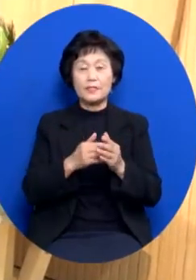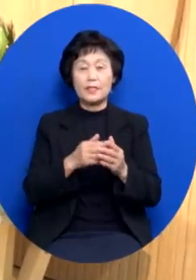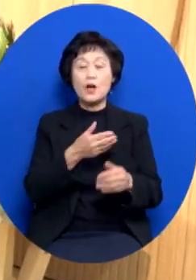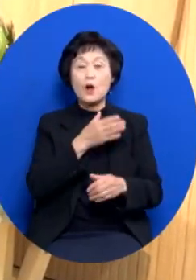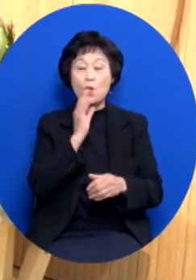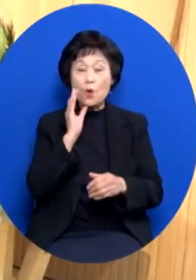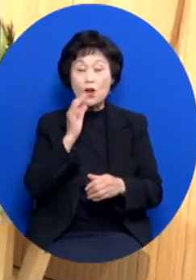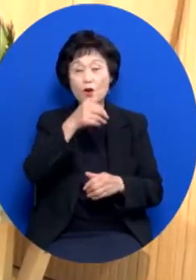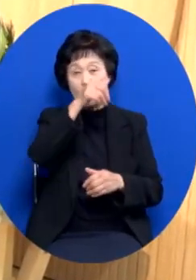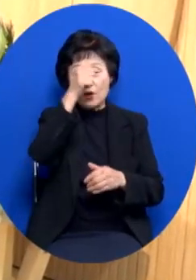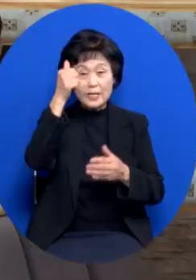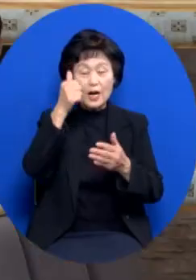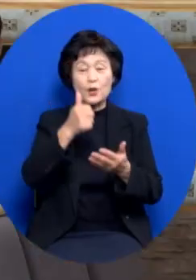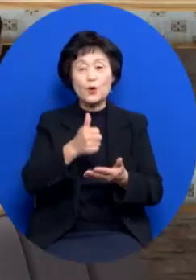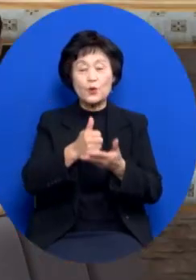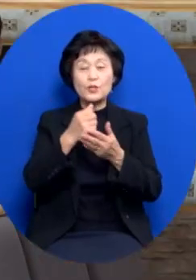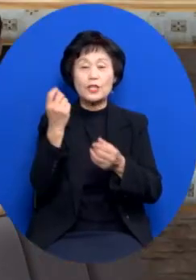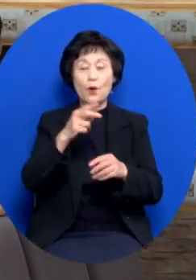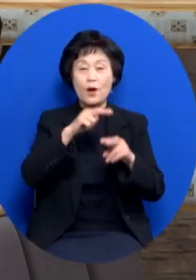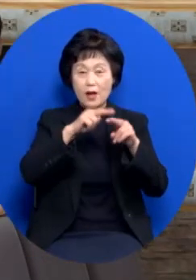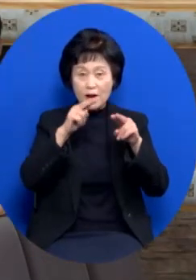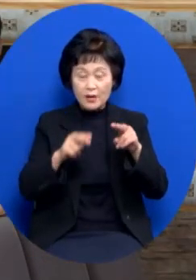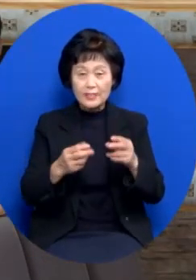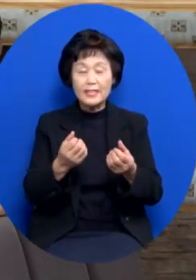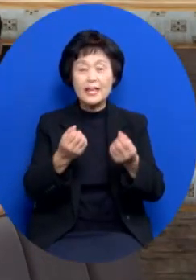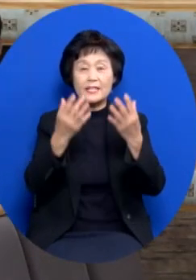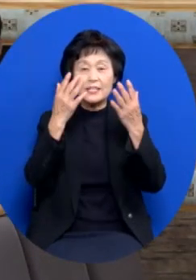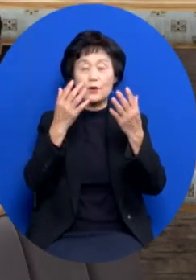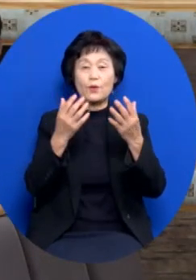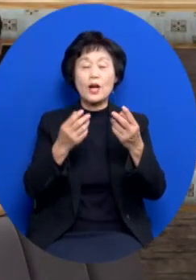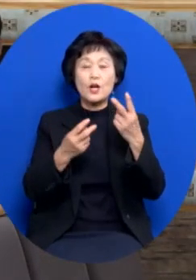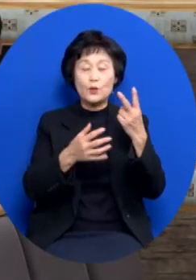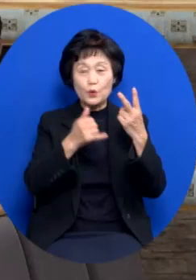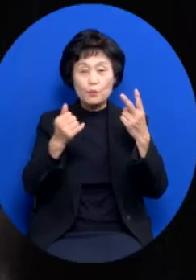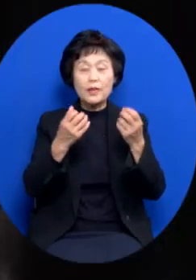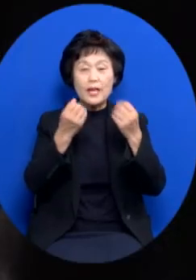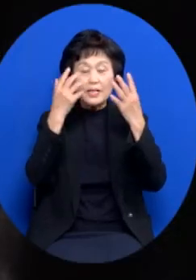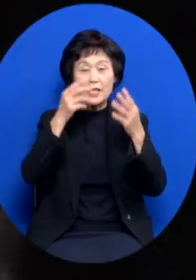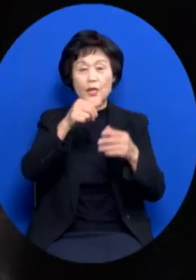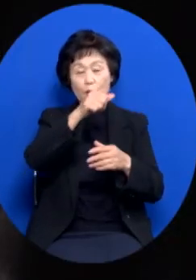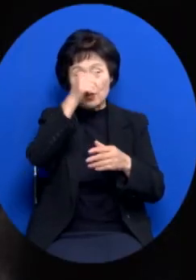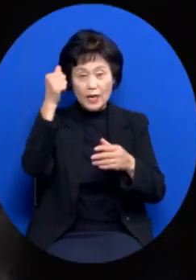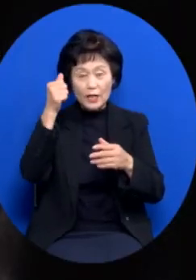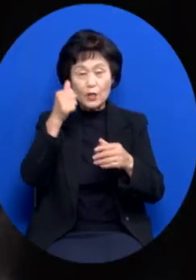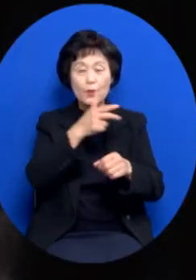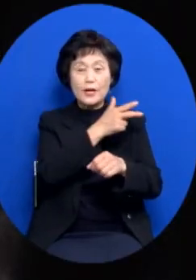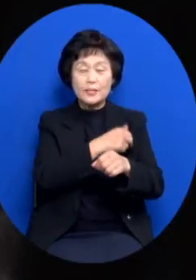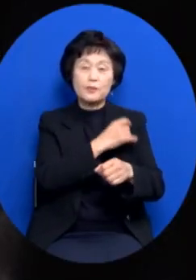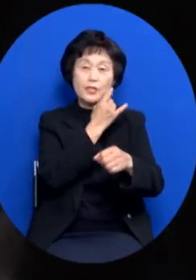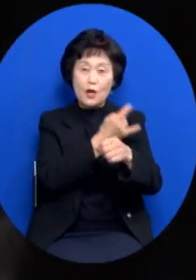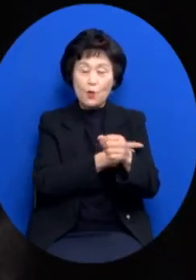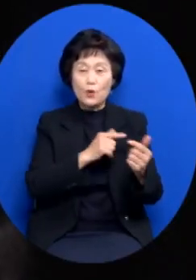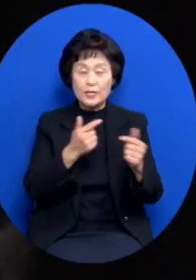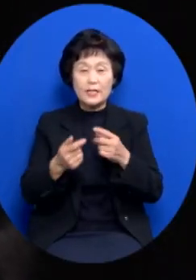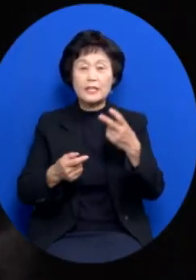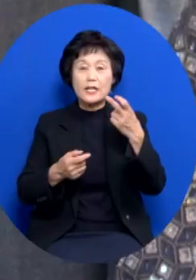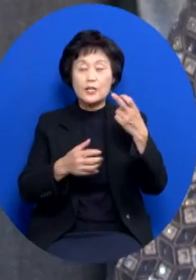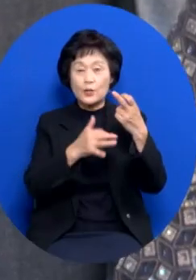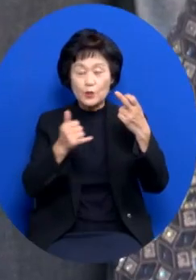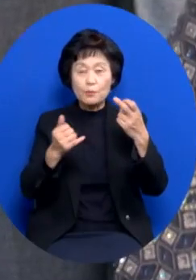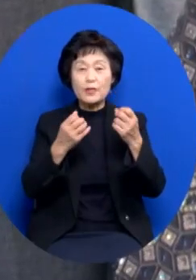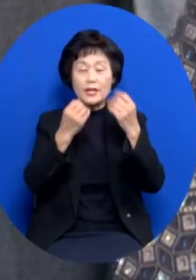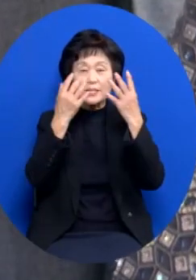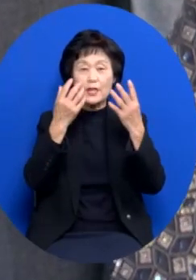원로장로 추대와 은퇴 예식을 진행하고 두 명의 신임 장로를 포함해 집사, 권사 등 직분자 12명을 새롭게